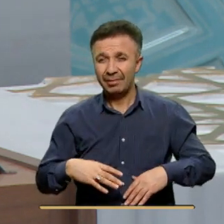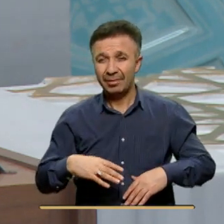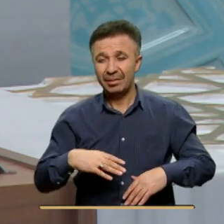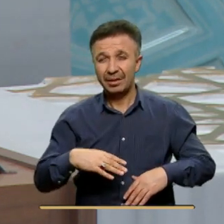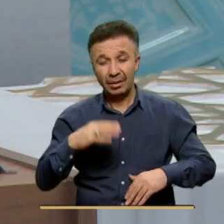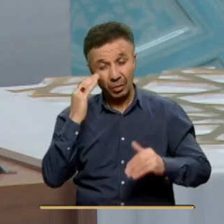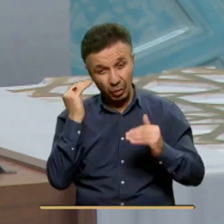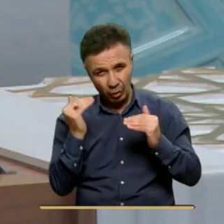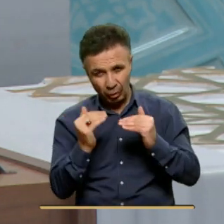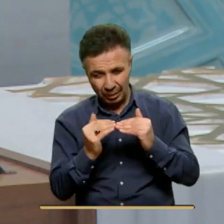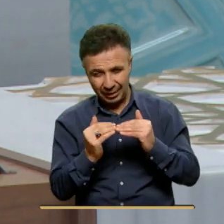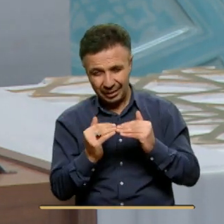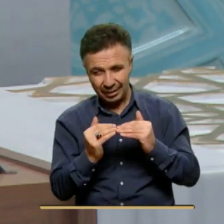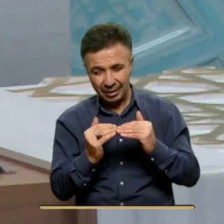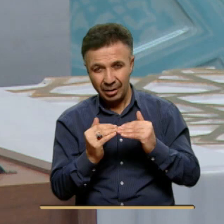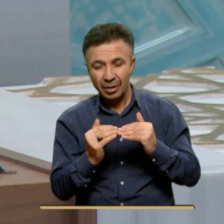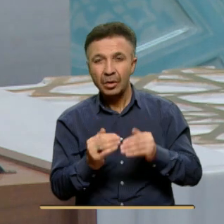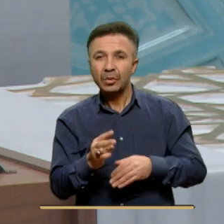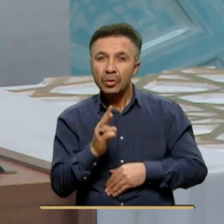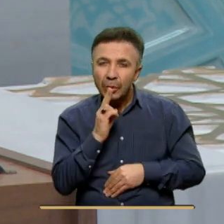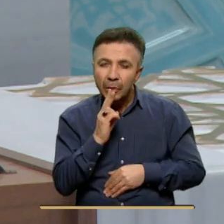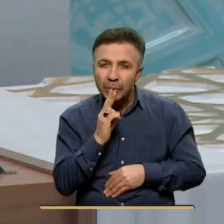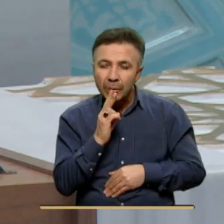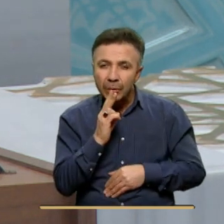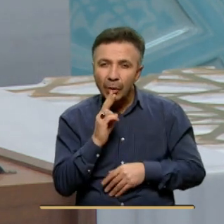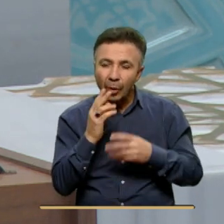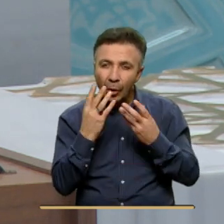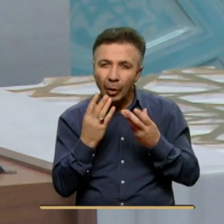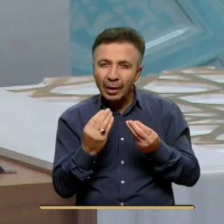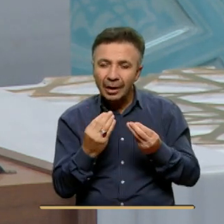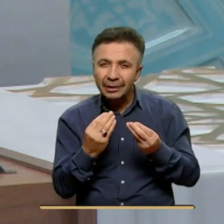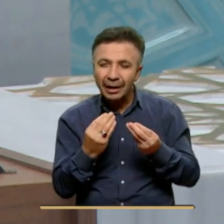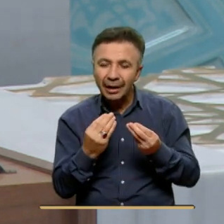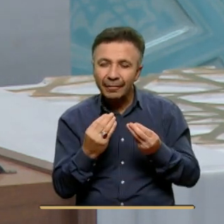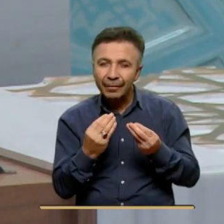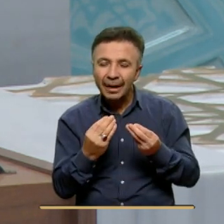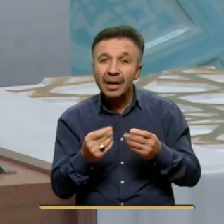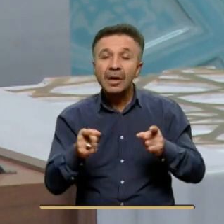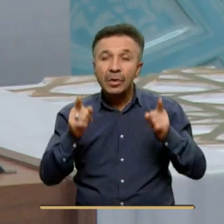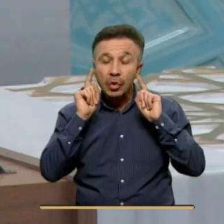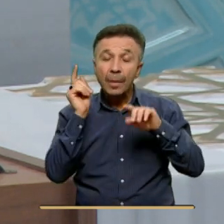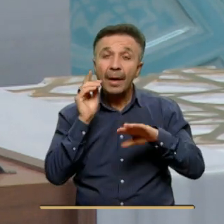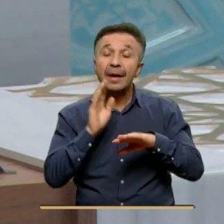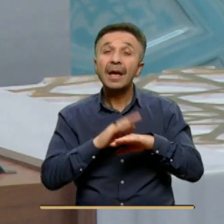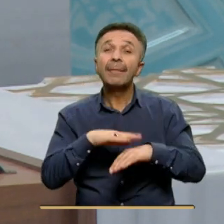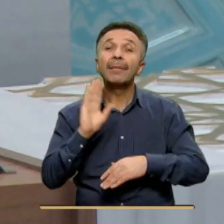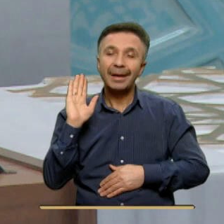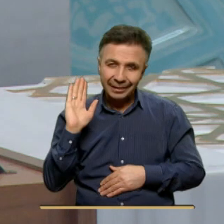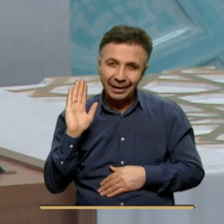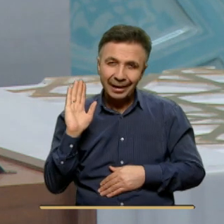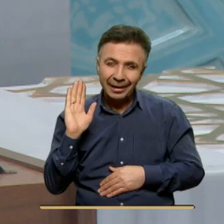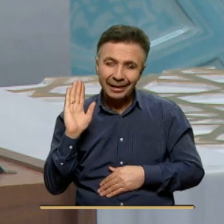olmaktır. Sonucu ise eğer dönülmez, tevbe edilip